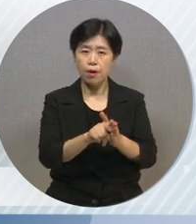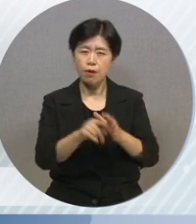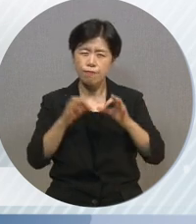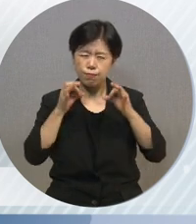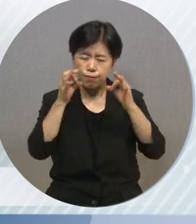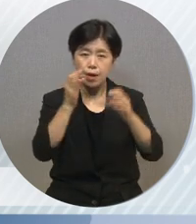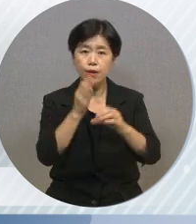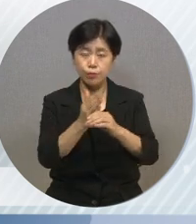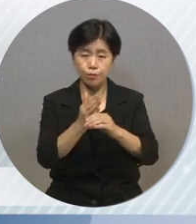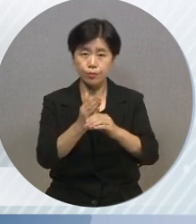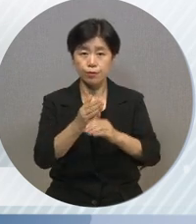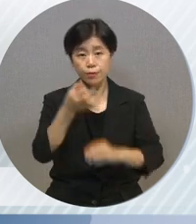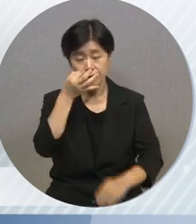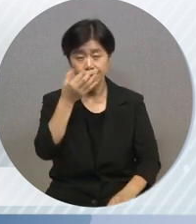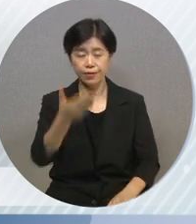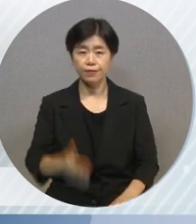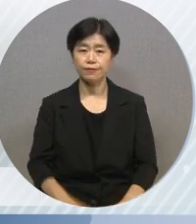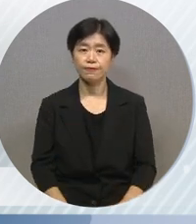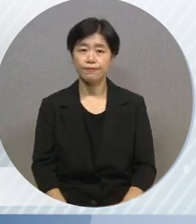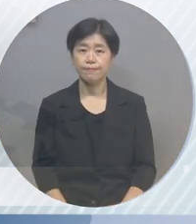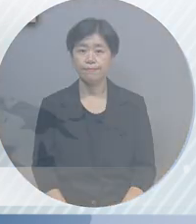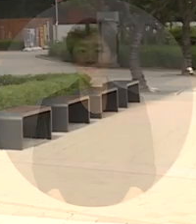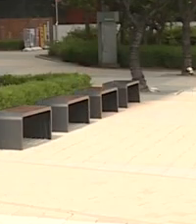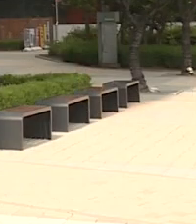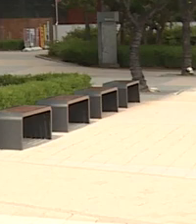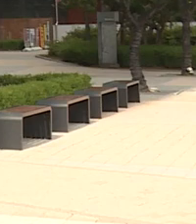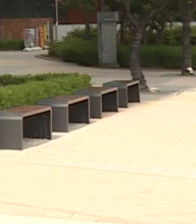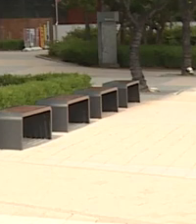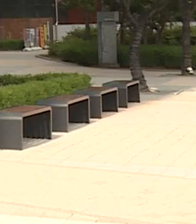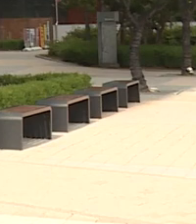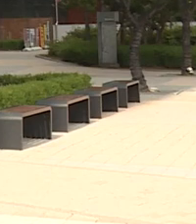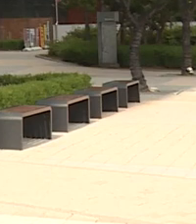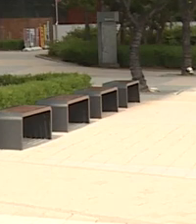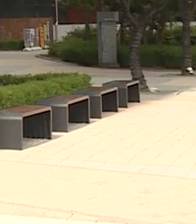그 현장 속으로 함께 가보시죠.